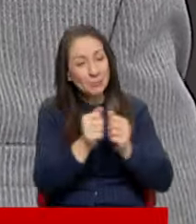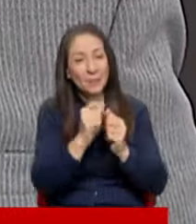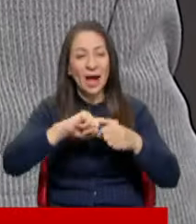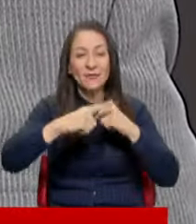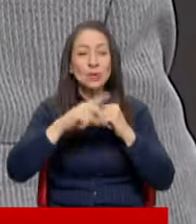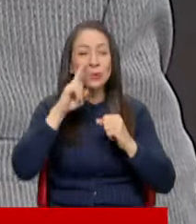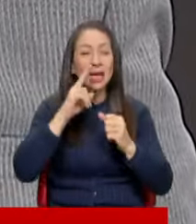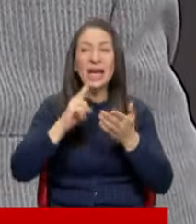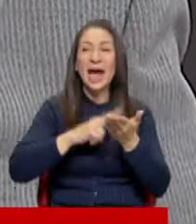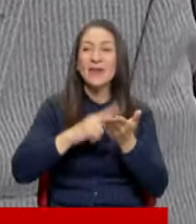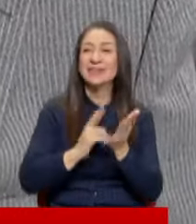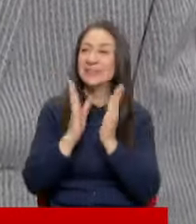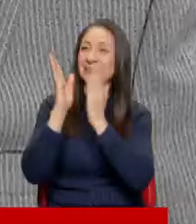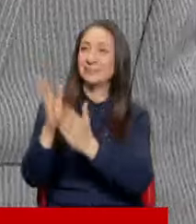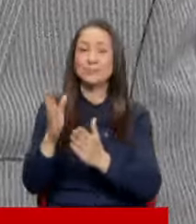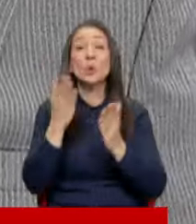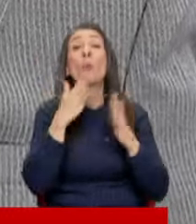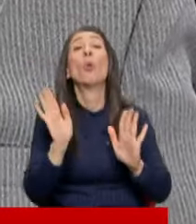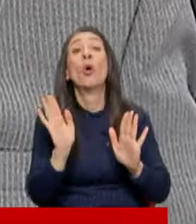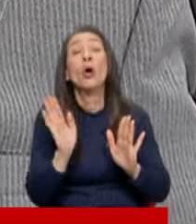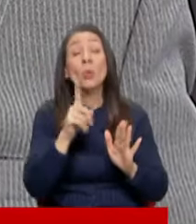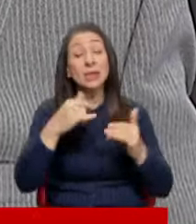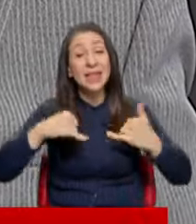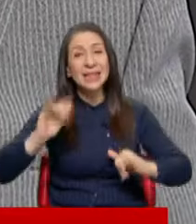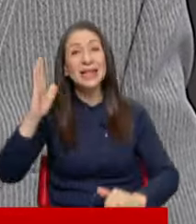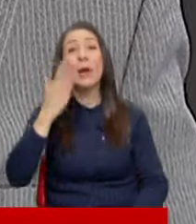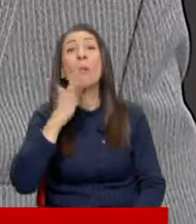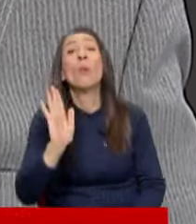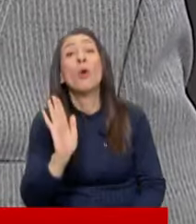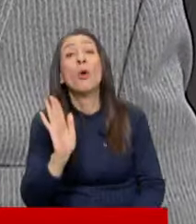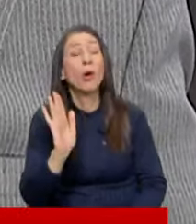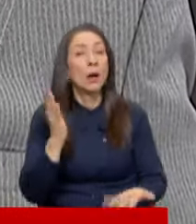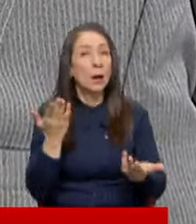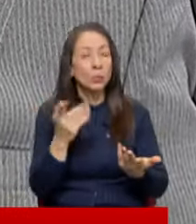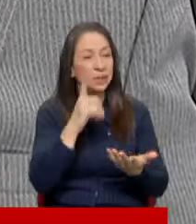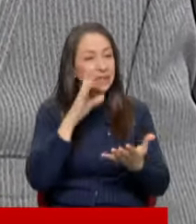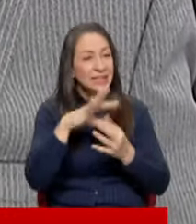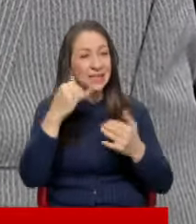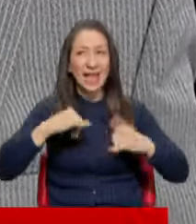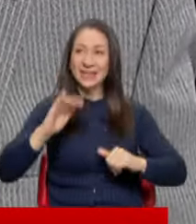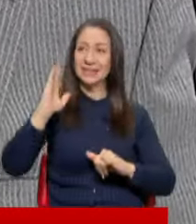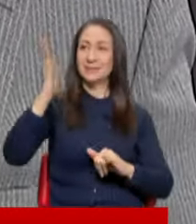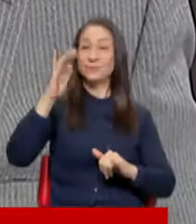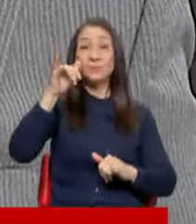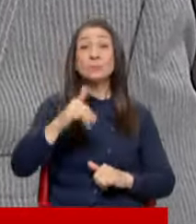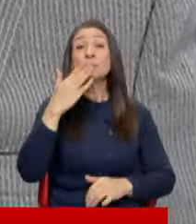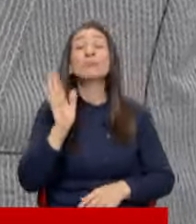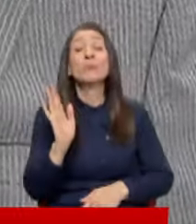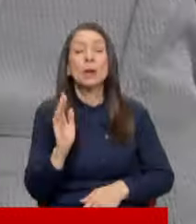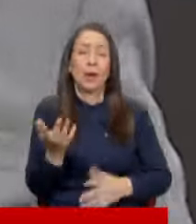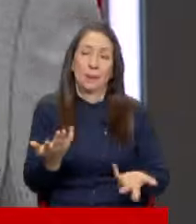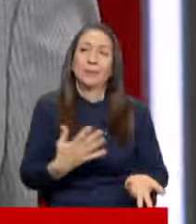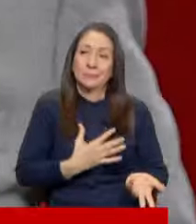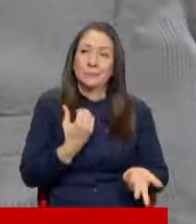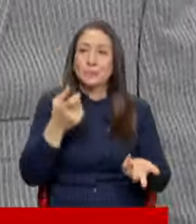sonu kahvaltıya gitme hakkı yok mu bu emeklinin tatile gitme hakkı yok mu bu insanların tatile gitme hakkı yok mu Ama